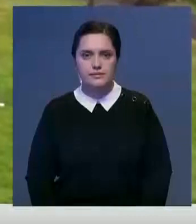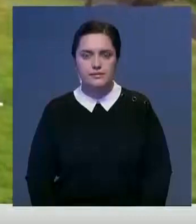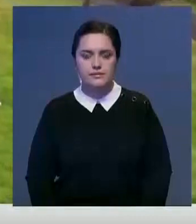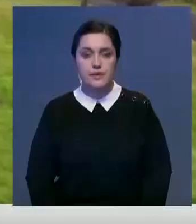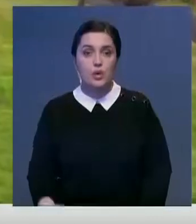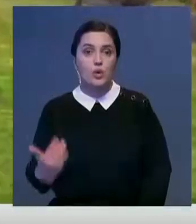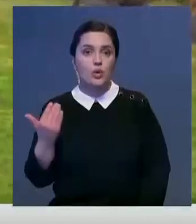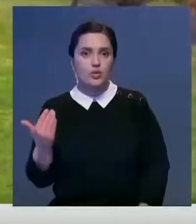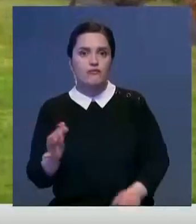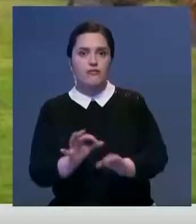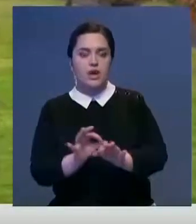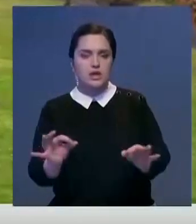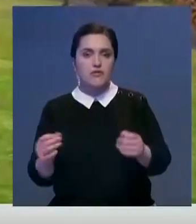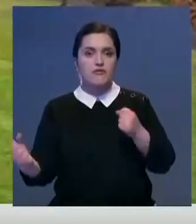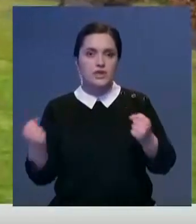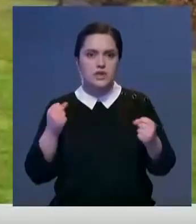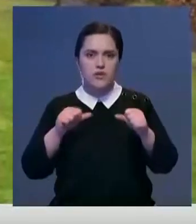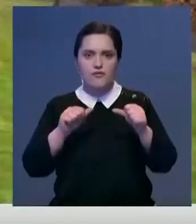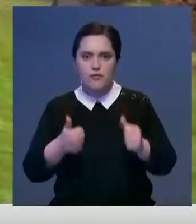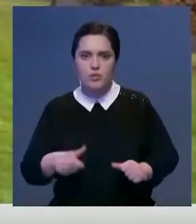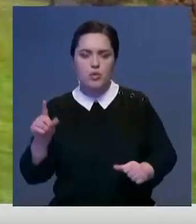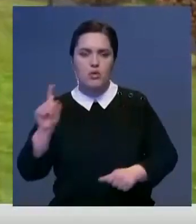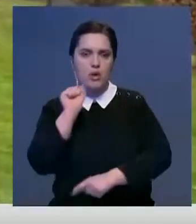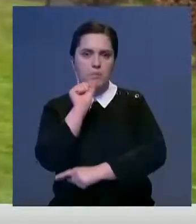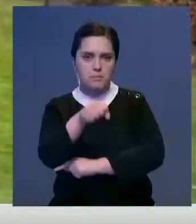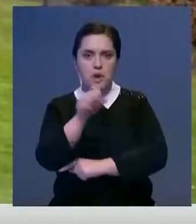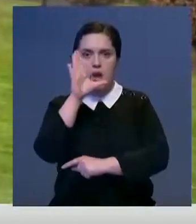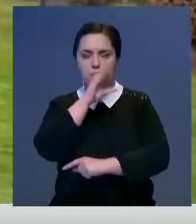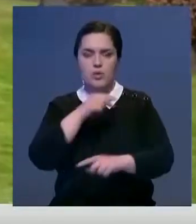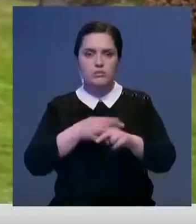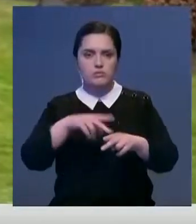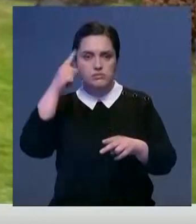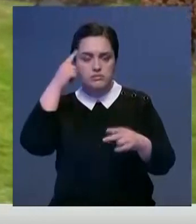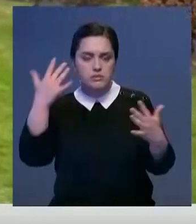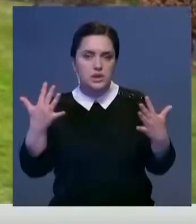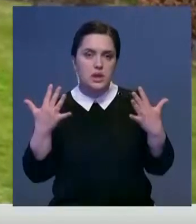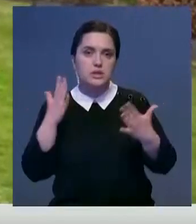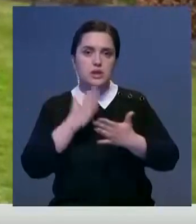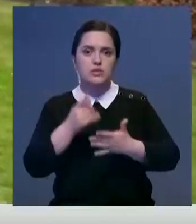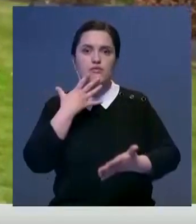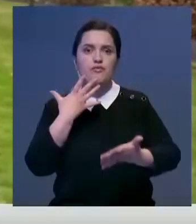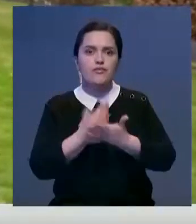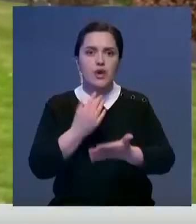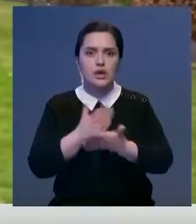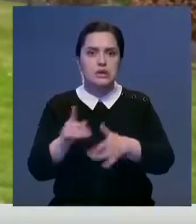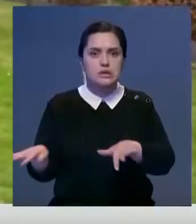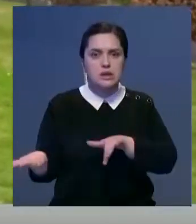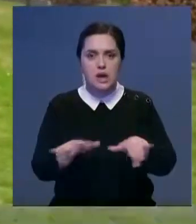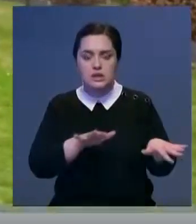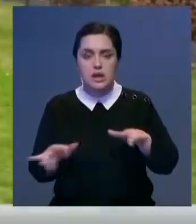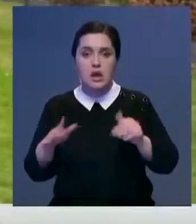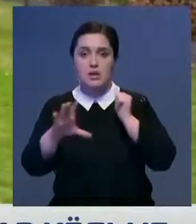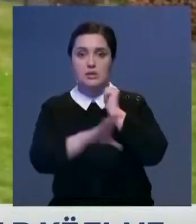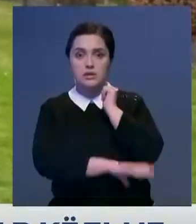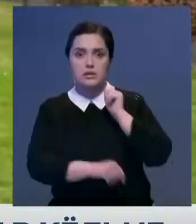Он в отличной физической форме, он готов побеждать. У Бауржана ясная голова, и он всегда имеет свою тактику. Под конец гонки